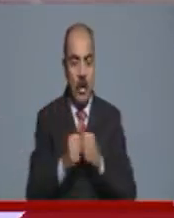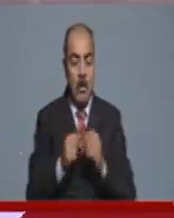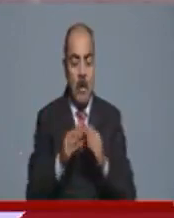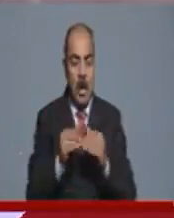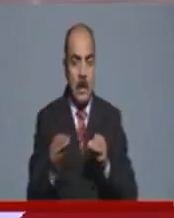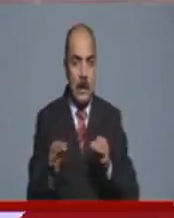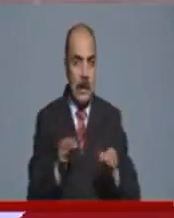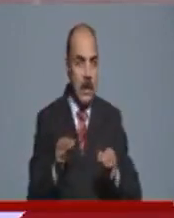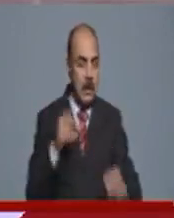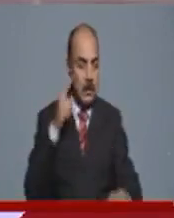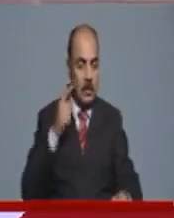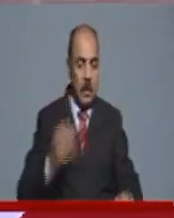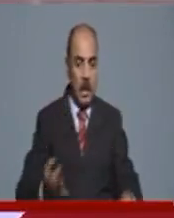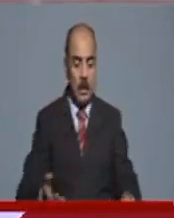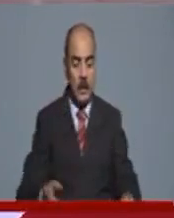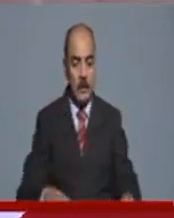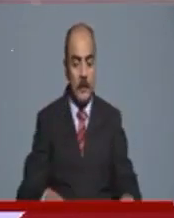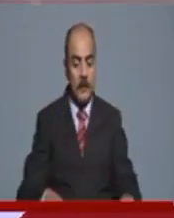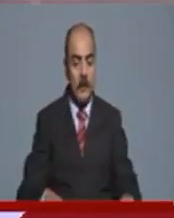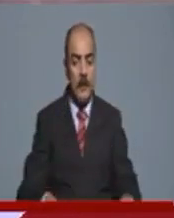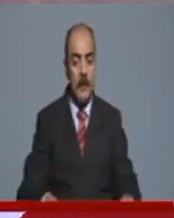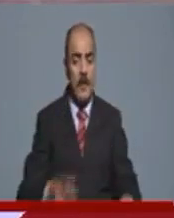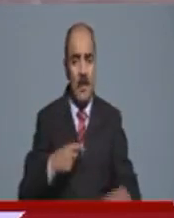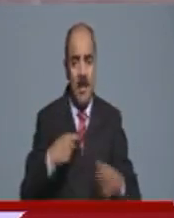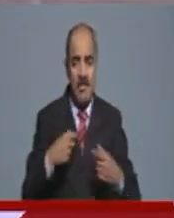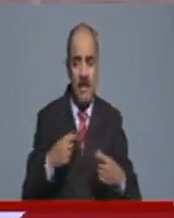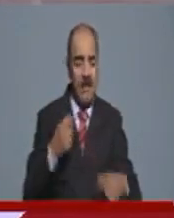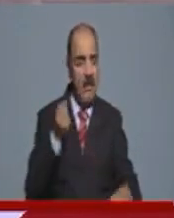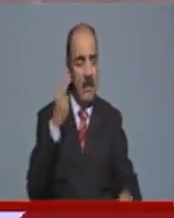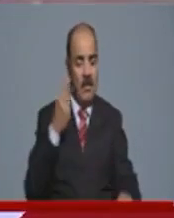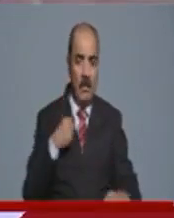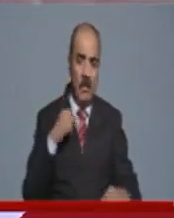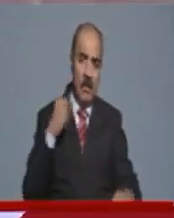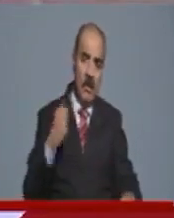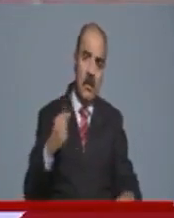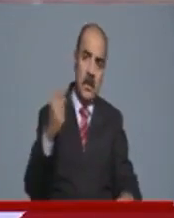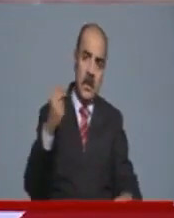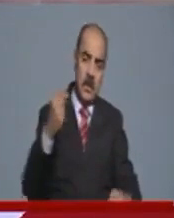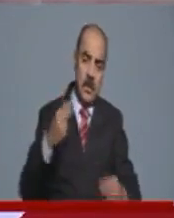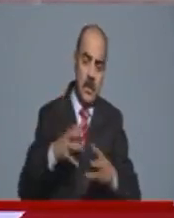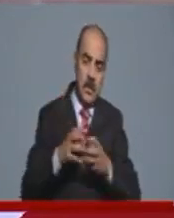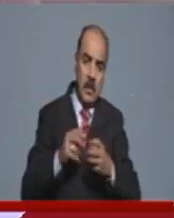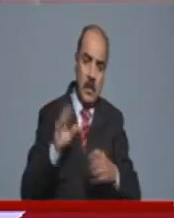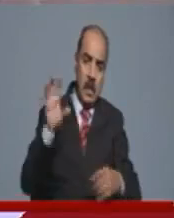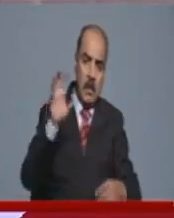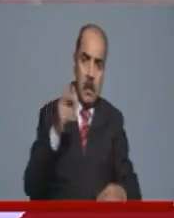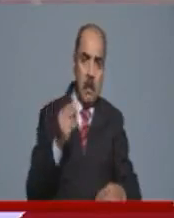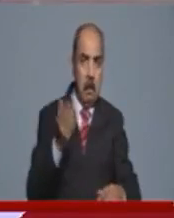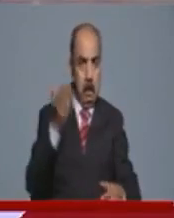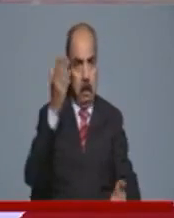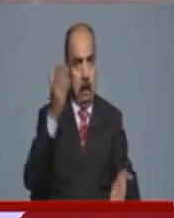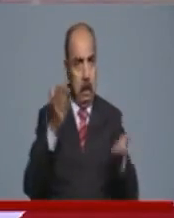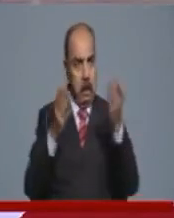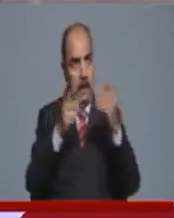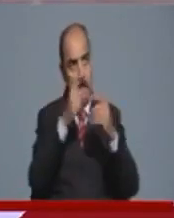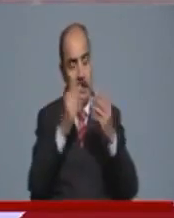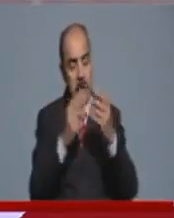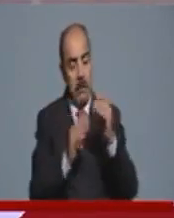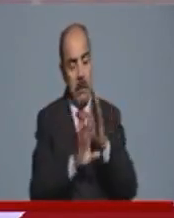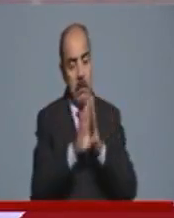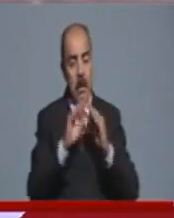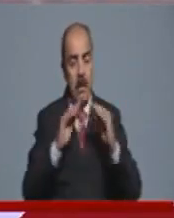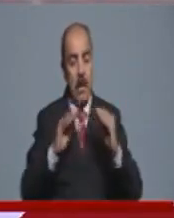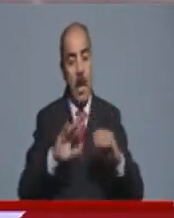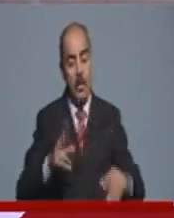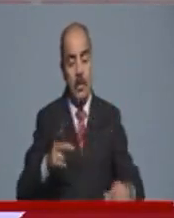اللي حوالينا اللي نقدر تكون مشابهة. احنا مش هنقارن نفسنا بدول يعني عظمى كبيرة اقتصادياتها مستقرة، ولكن